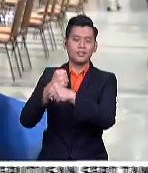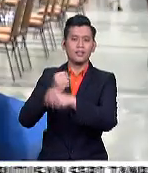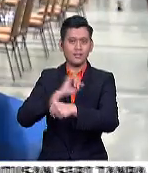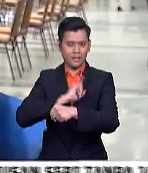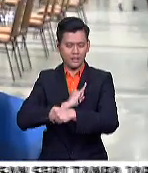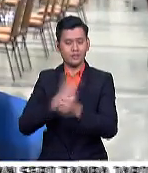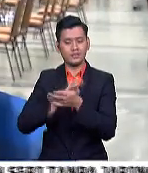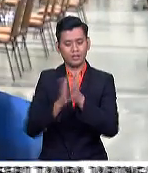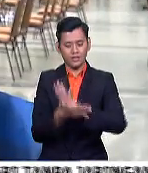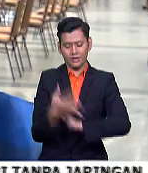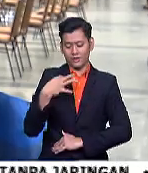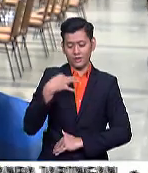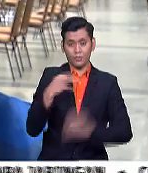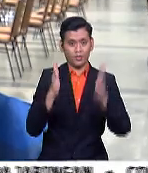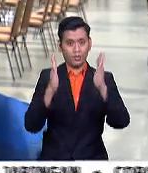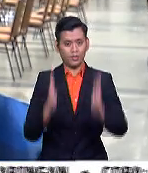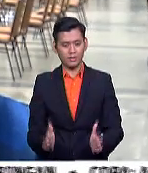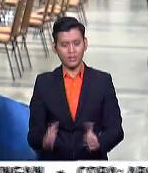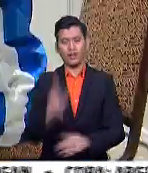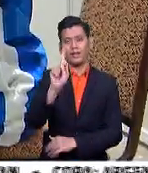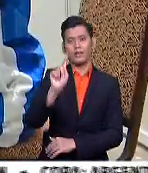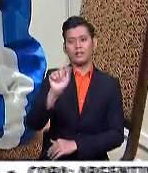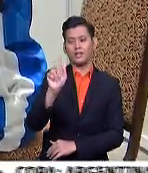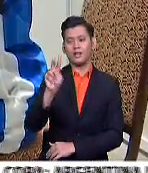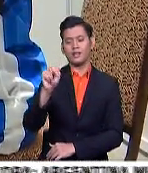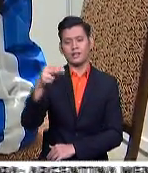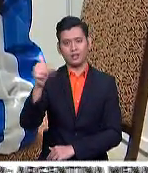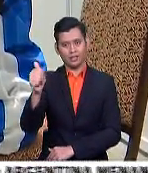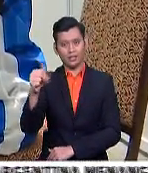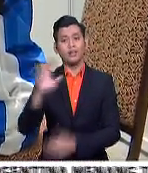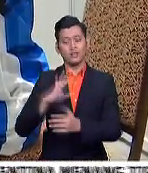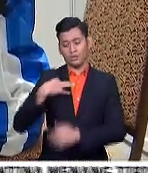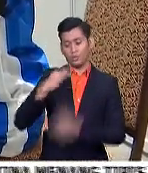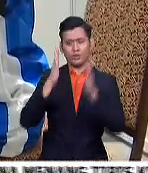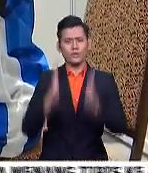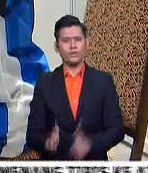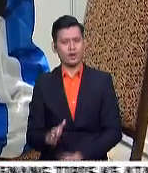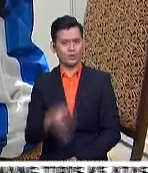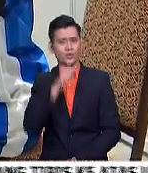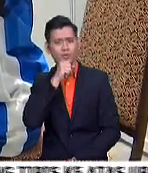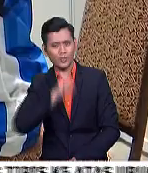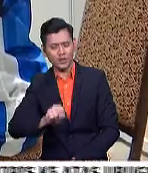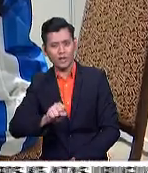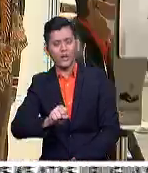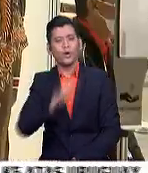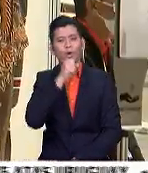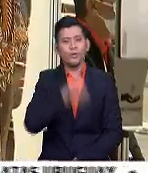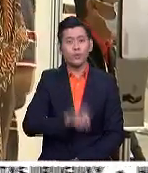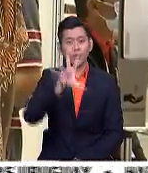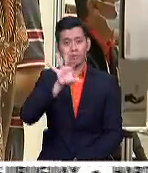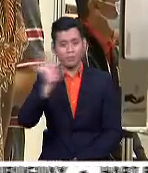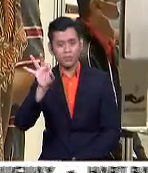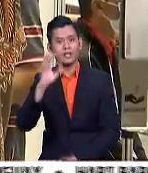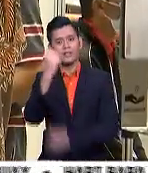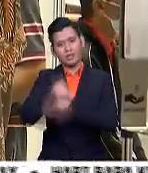MyVac. Tana Lechmi merupakan sukarelawan tertua di sini. Usia 59 tahun bukan penghalang untuknya